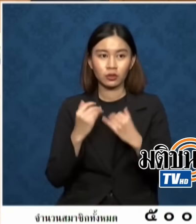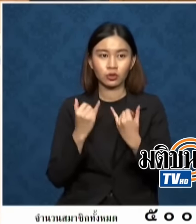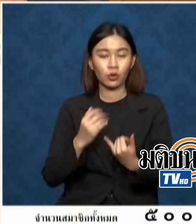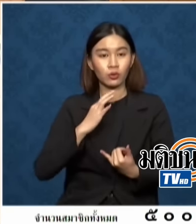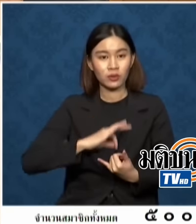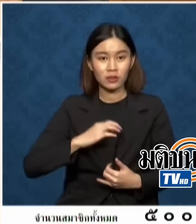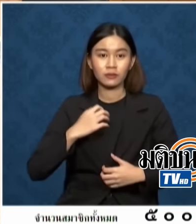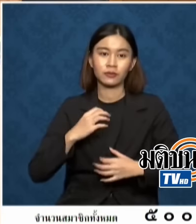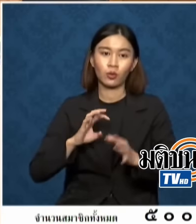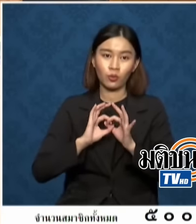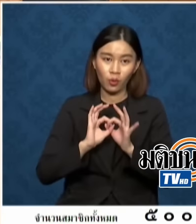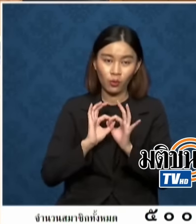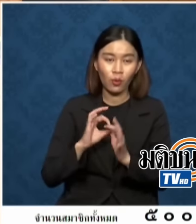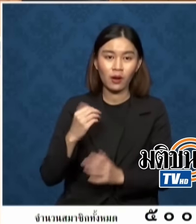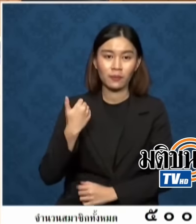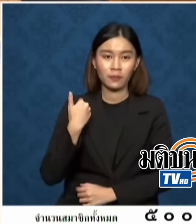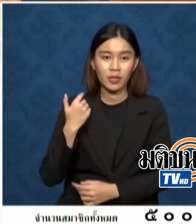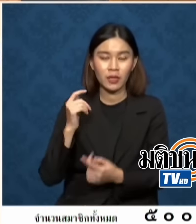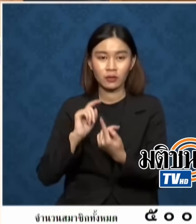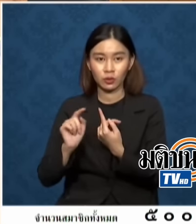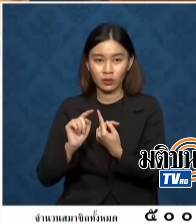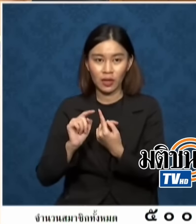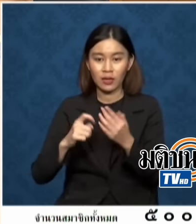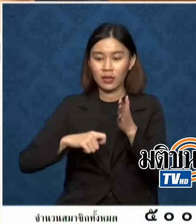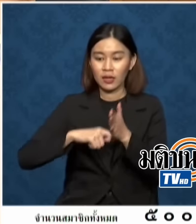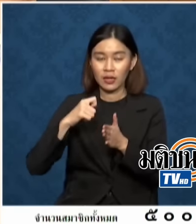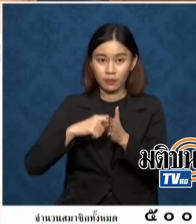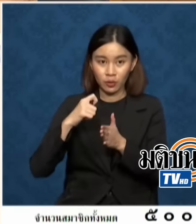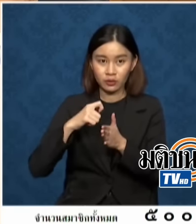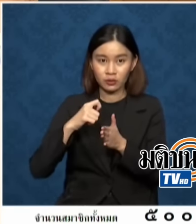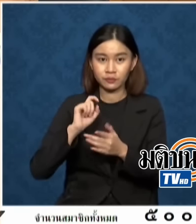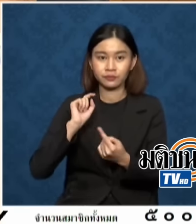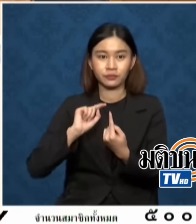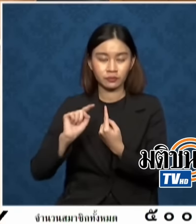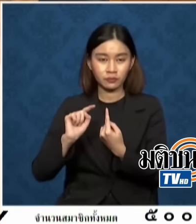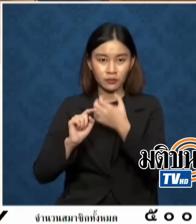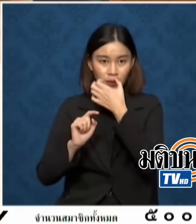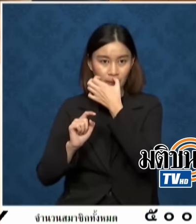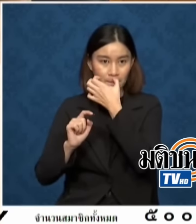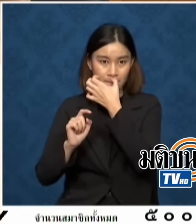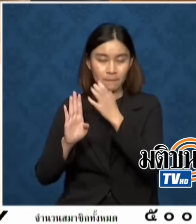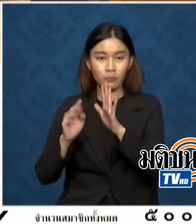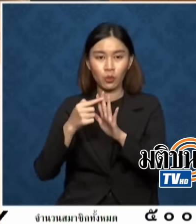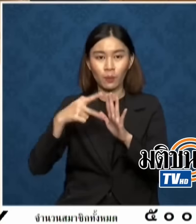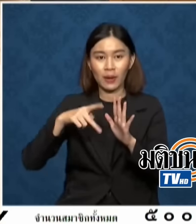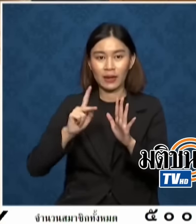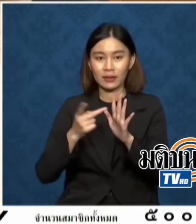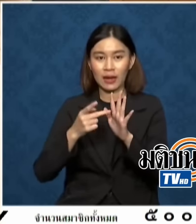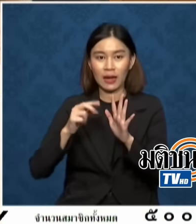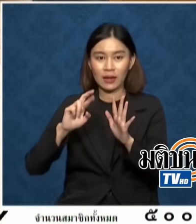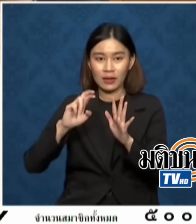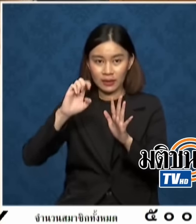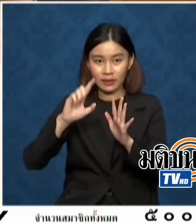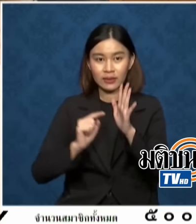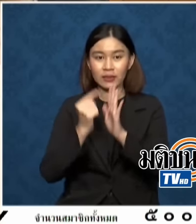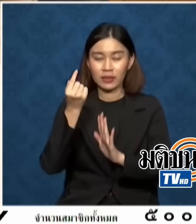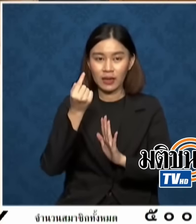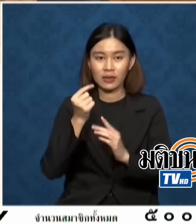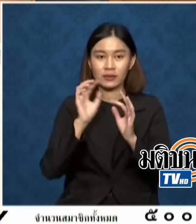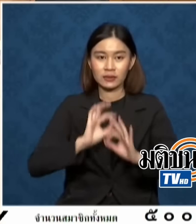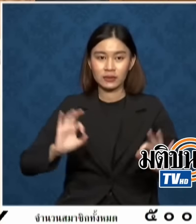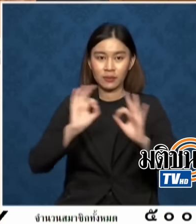ากังวลประกอบกับเหตุผลสูงสุดในเรื่องประเด็นบุพการีระดับแรกโด